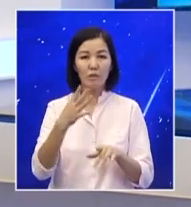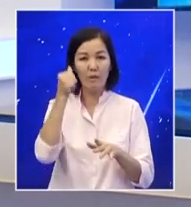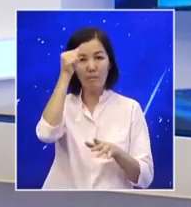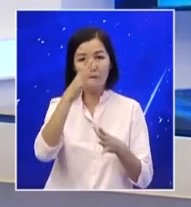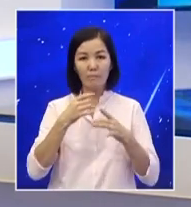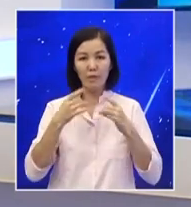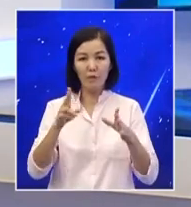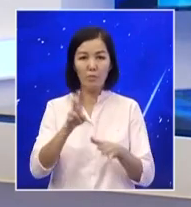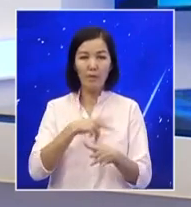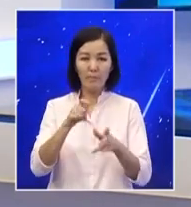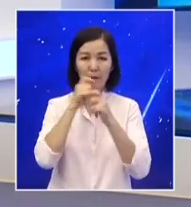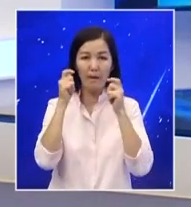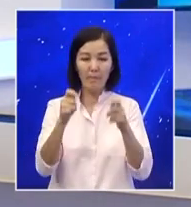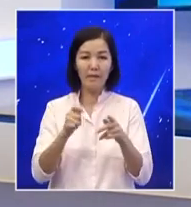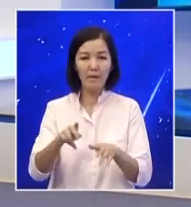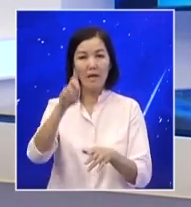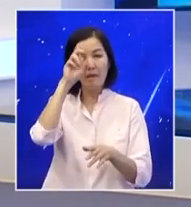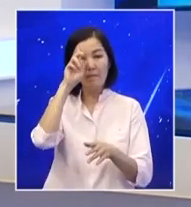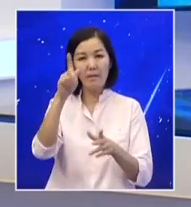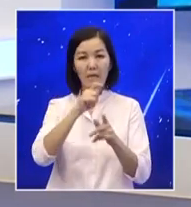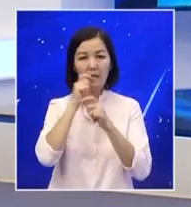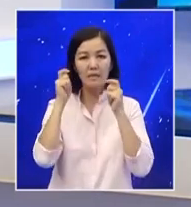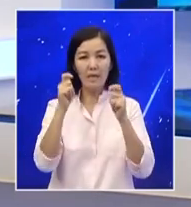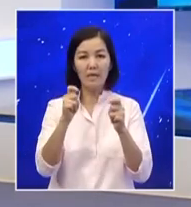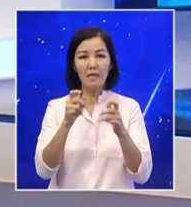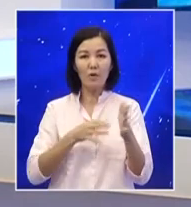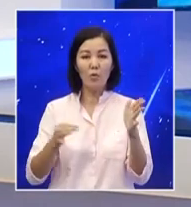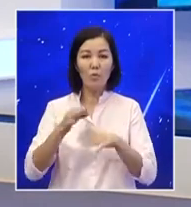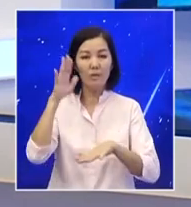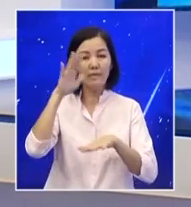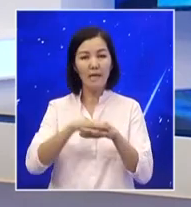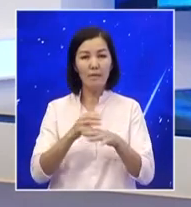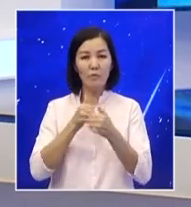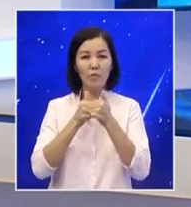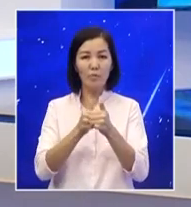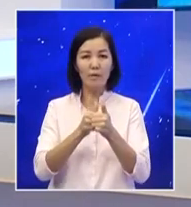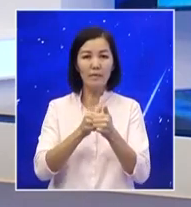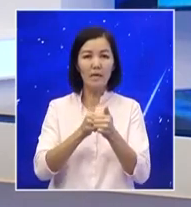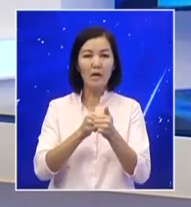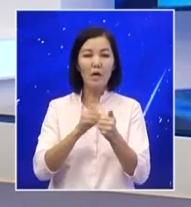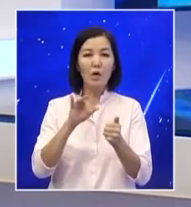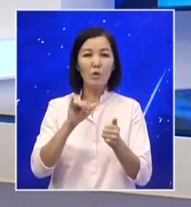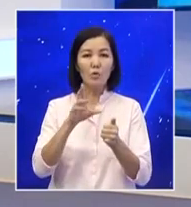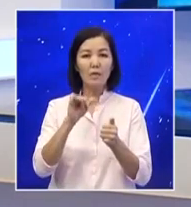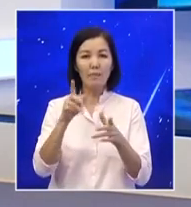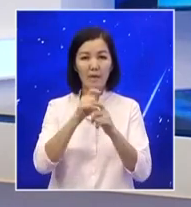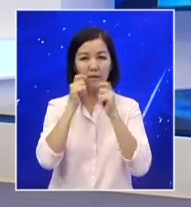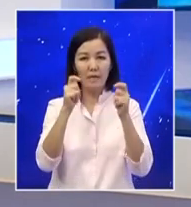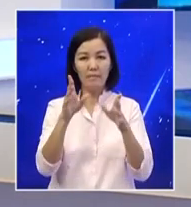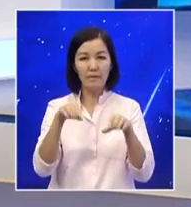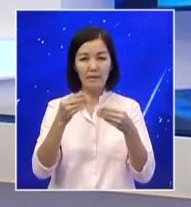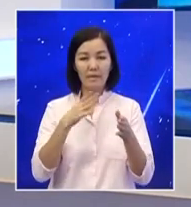Конституциясына 25 жыл мерейтойлық медальдарымен марапатталды. Мемлекеттік наградаларын оларға облыс әкімінің орынбасары Рустам Әли табыс